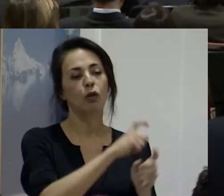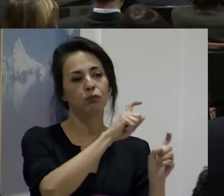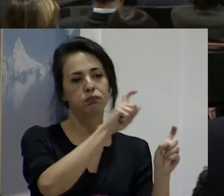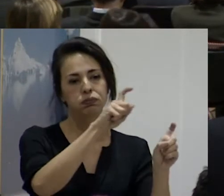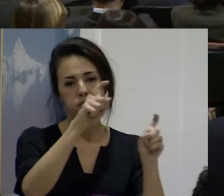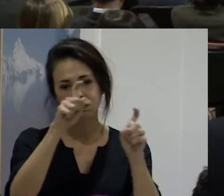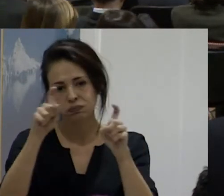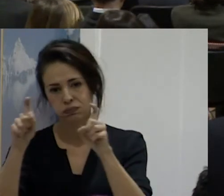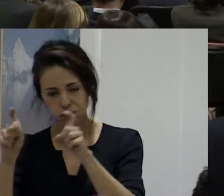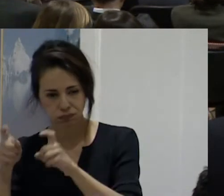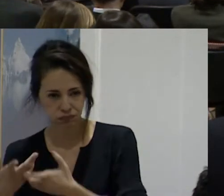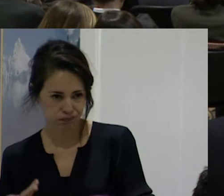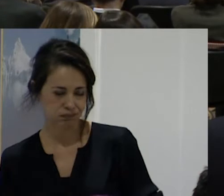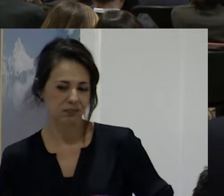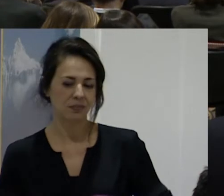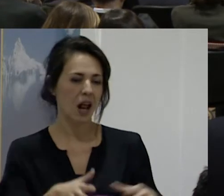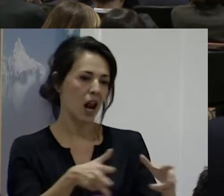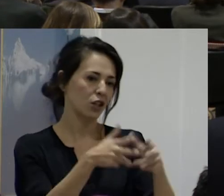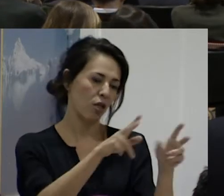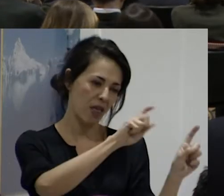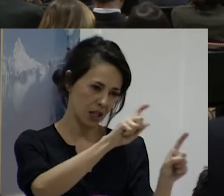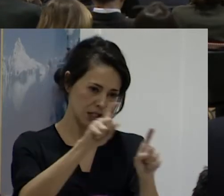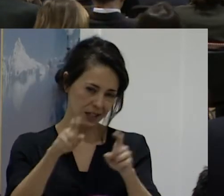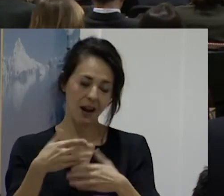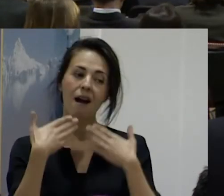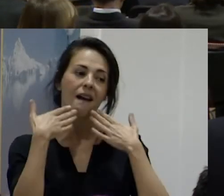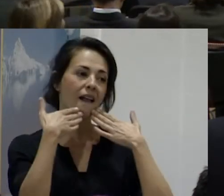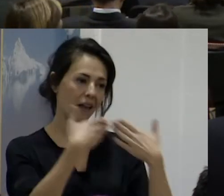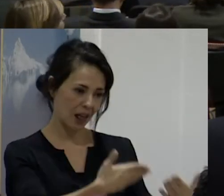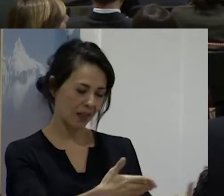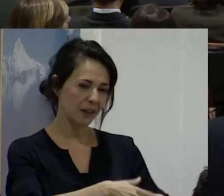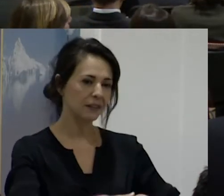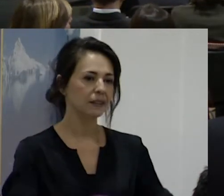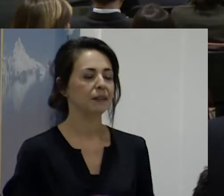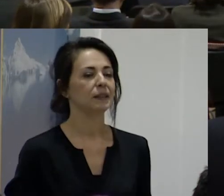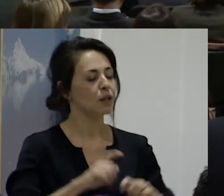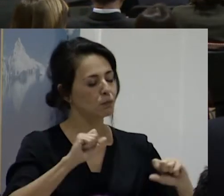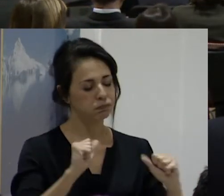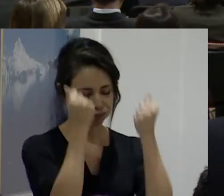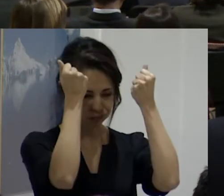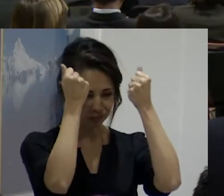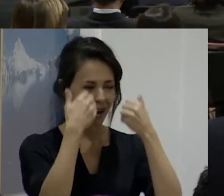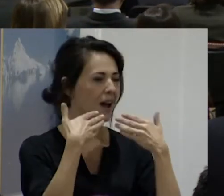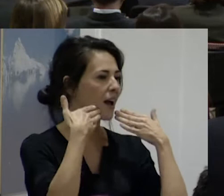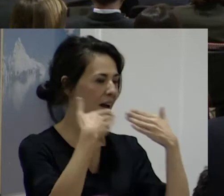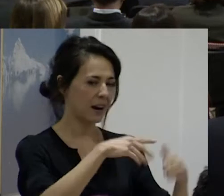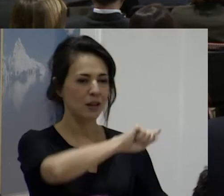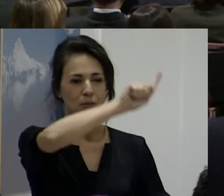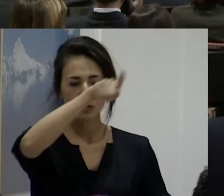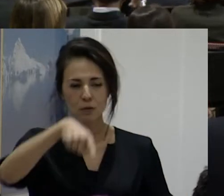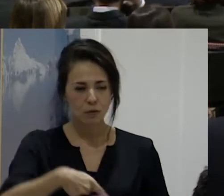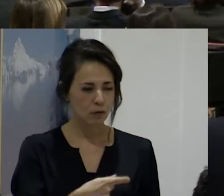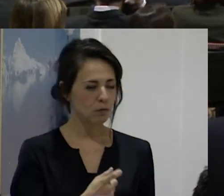nostre futur i a la nostra societat. Gràcies per aquest esforç, per el vostre